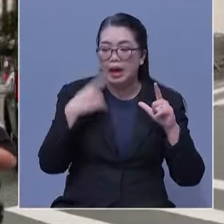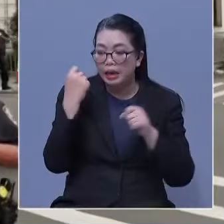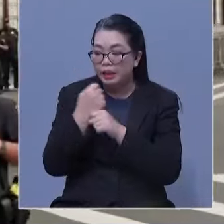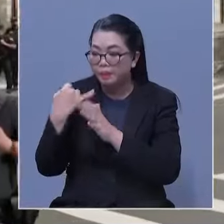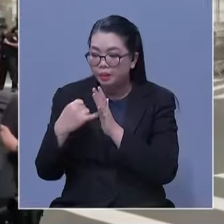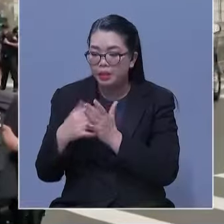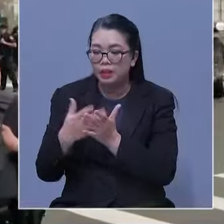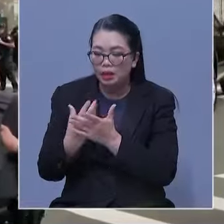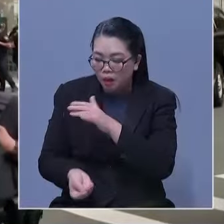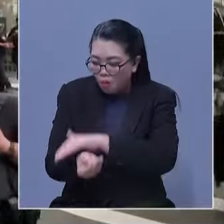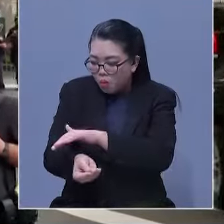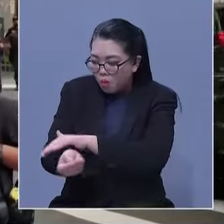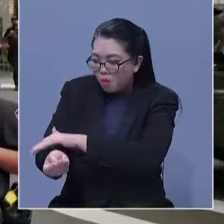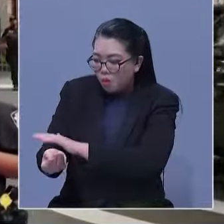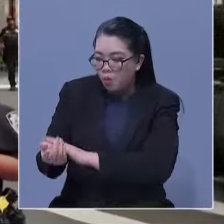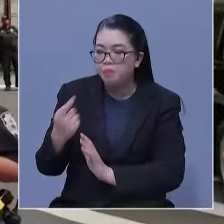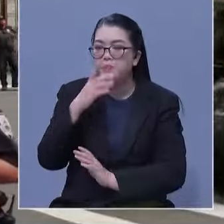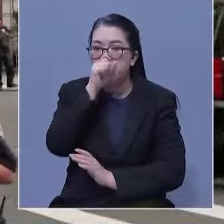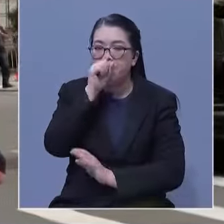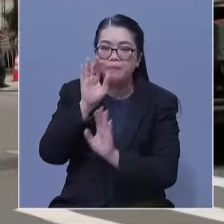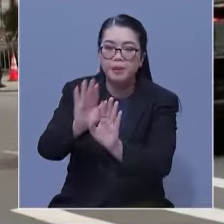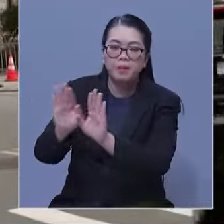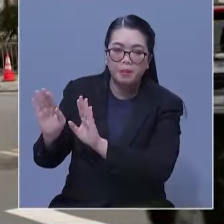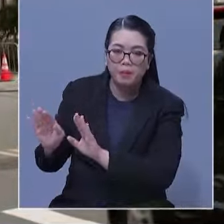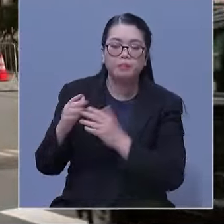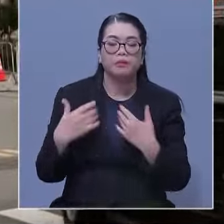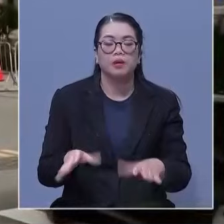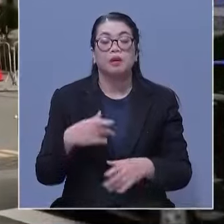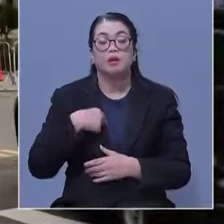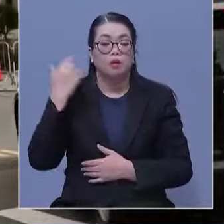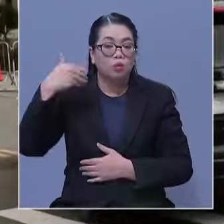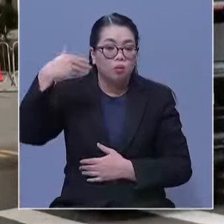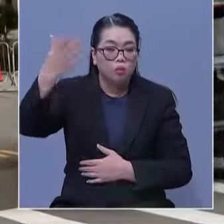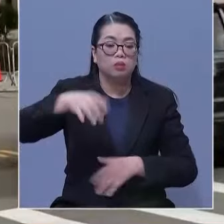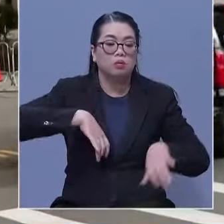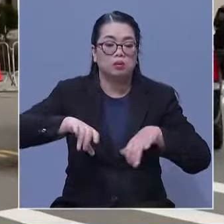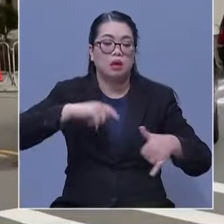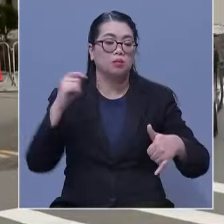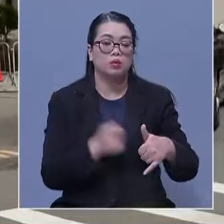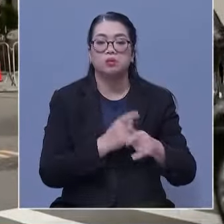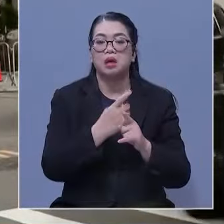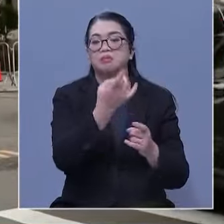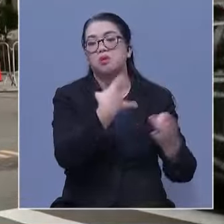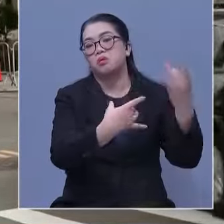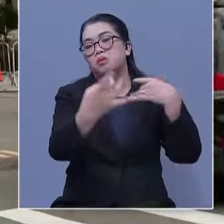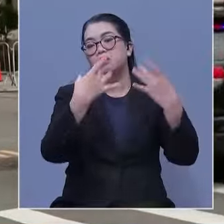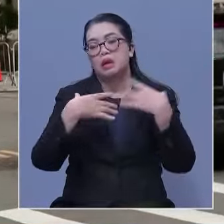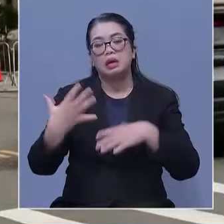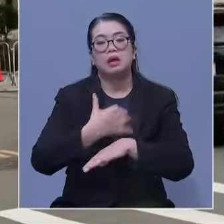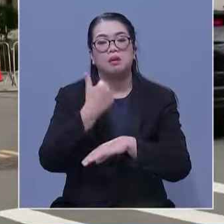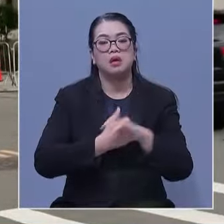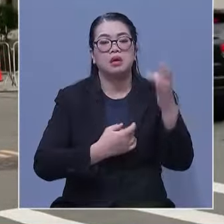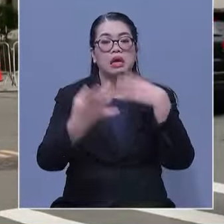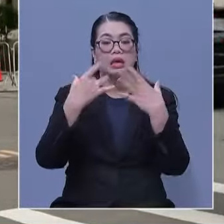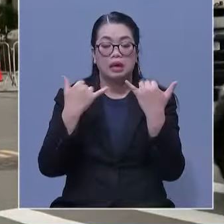แบบนี้แน่นอนว่าเจ้าตัวโดนัลด์ทรัมป์ที่เขาบอกมาตลอดว่าการดำเนินคดีของเขามันเป็นการกลั่นแกล้งทางการเมือง